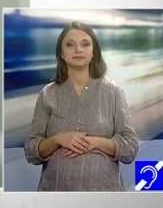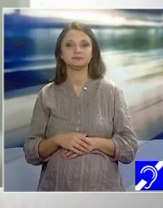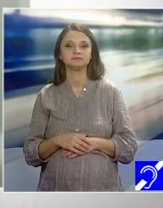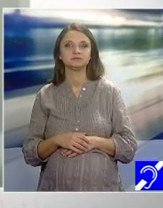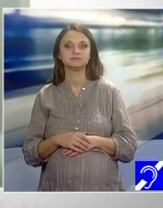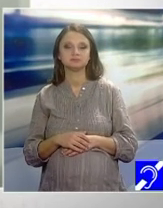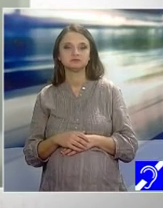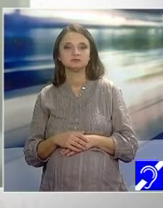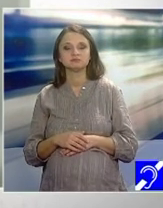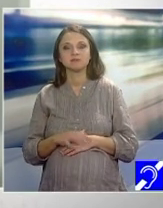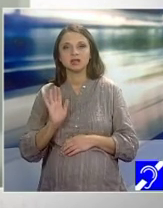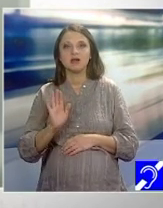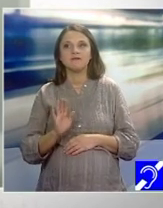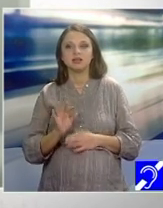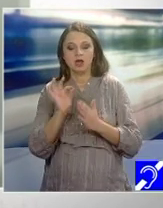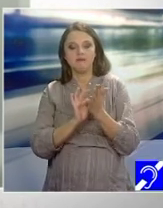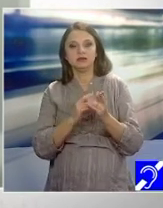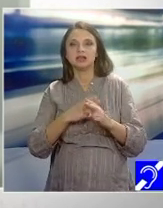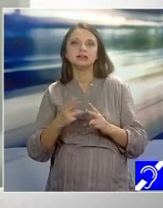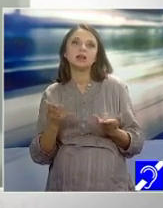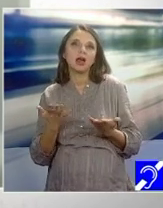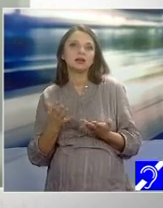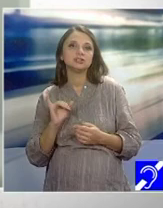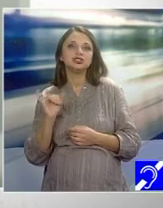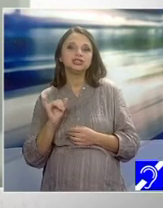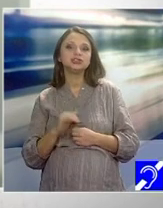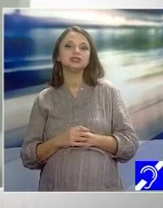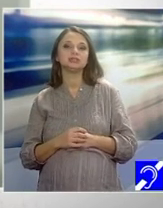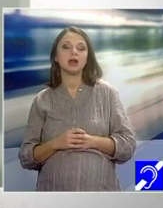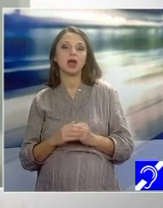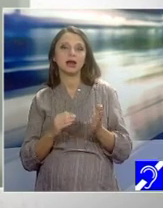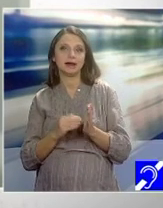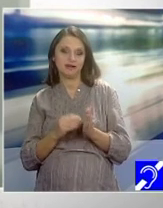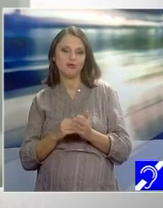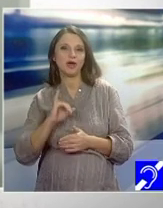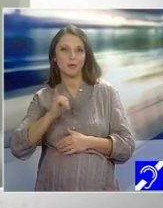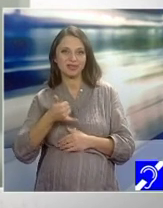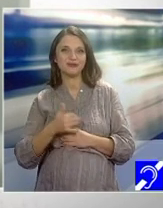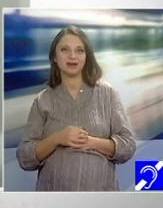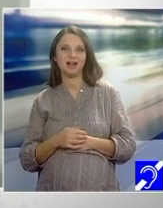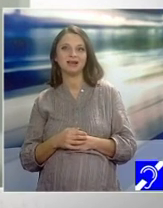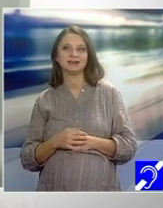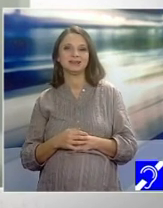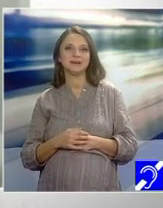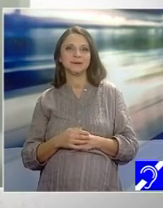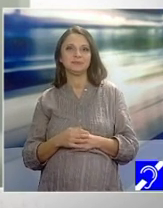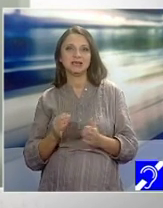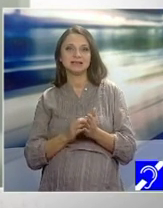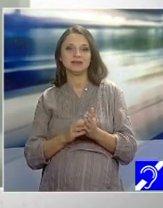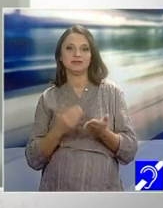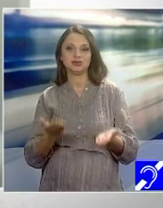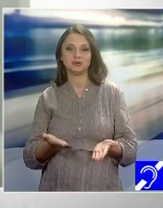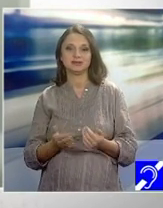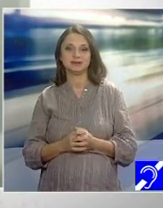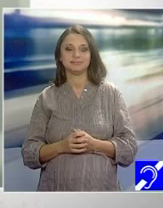parte. Exact. Să aveți o evidență cât se poate de clară a celor care au cu adevărat nevoie de acest serviciu. Nu